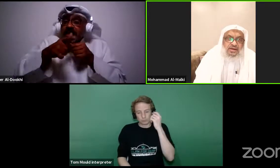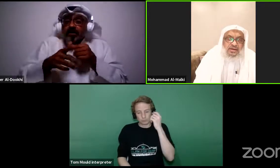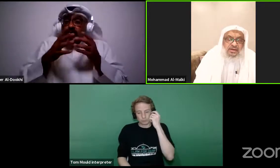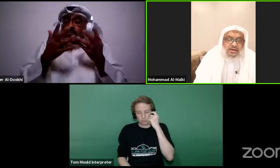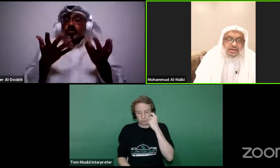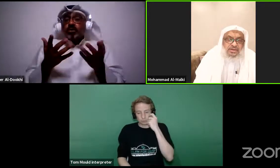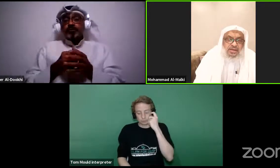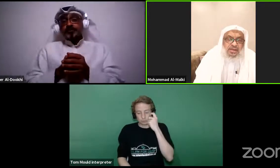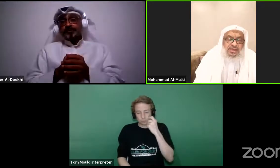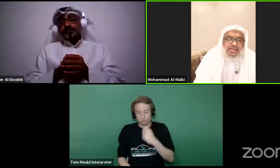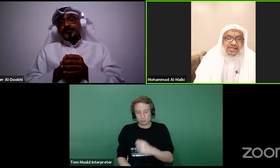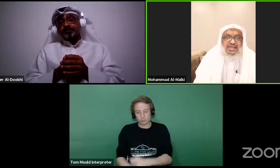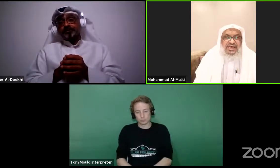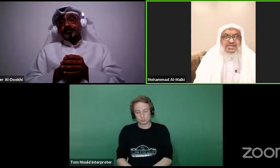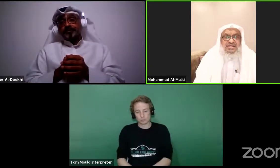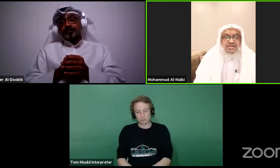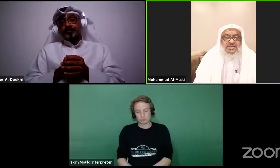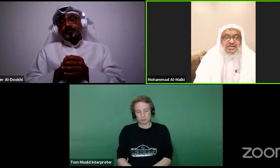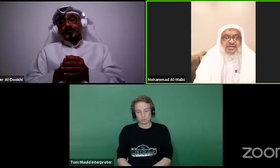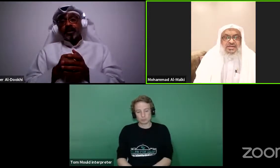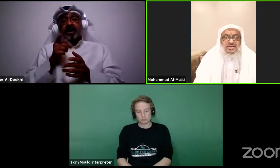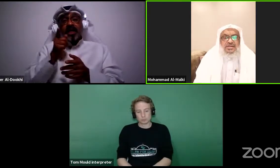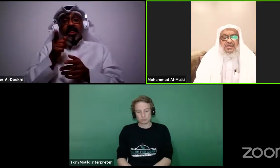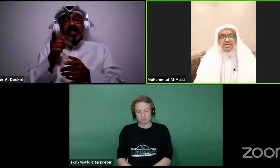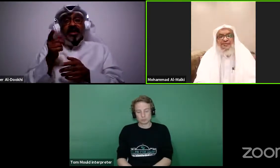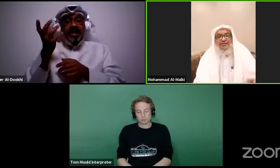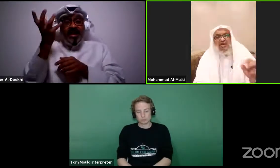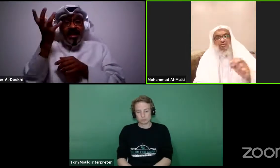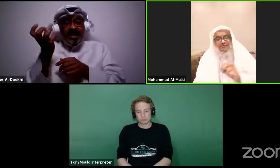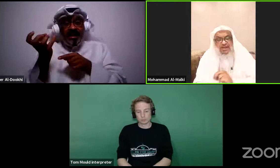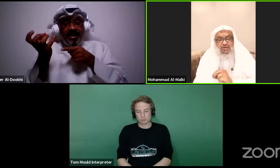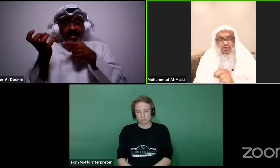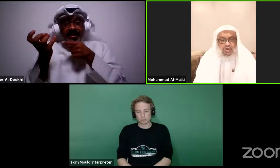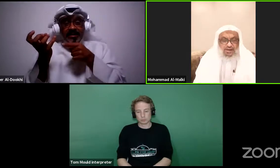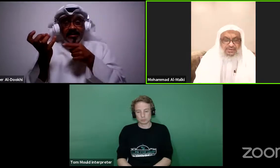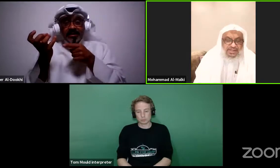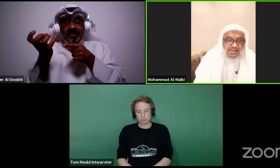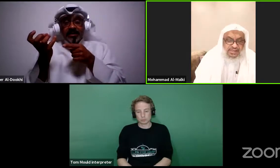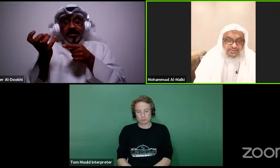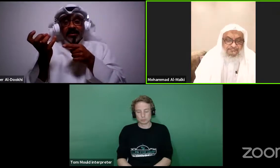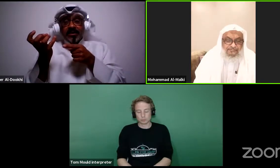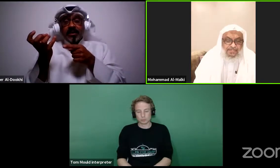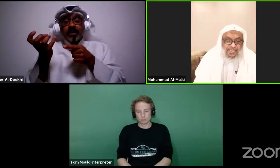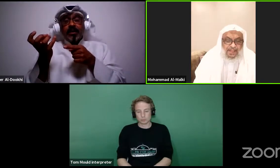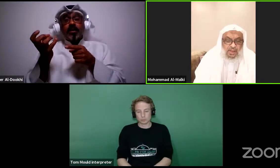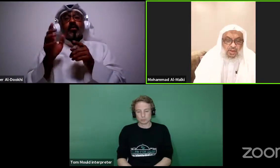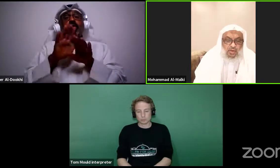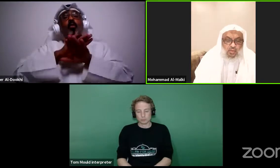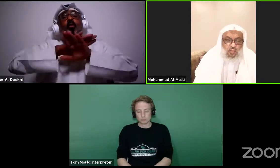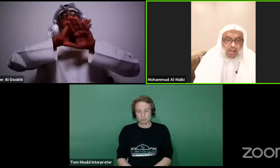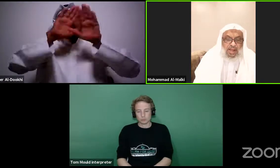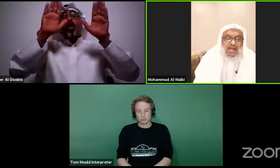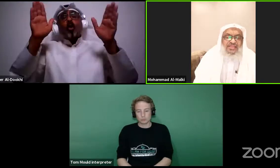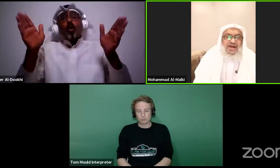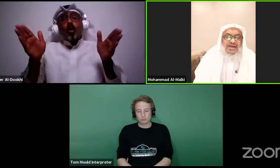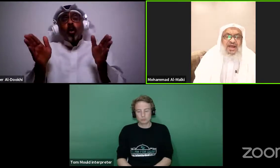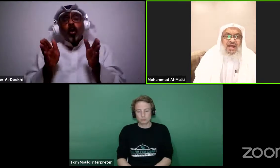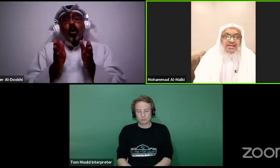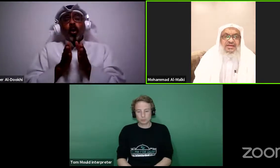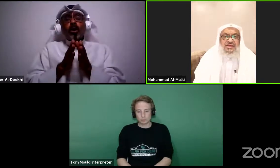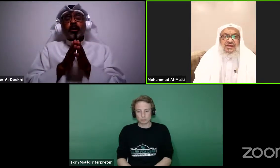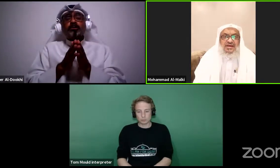بأنها هي التي يفرق فيها كل أمر حكيم،